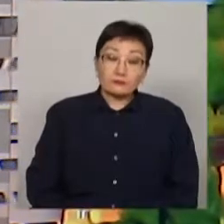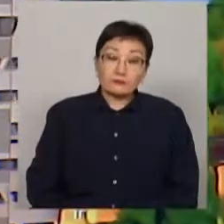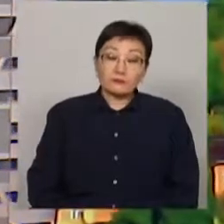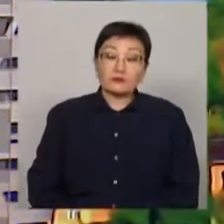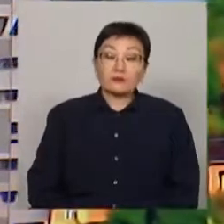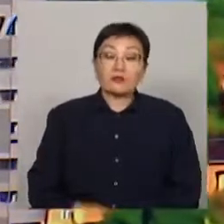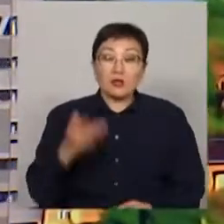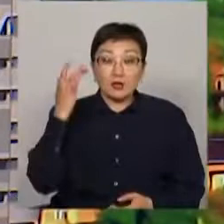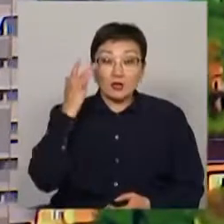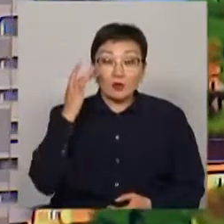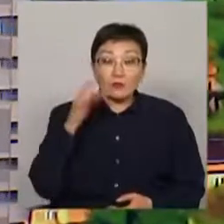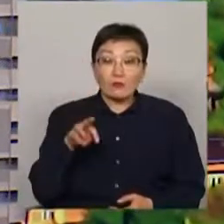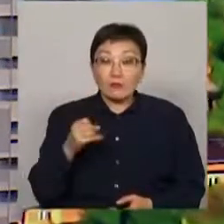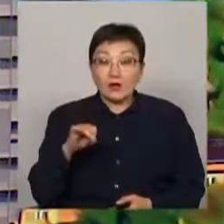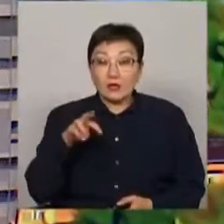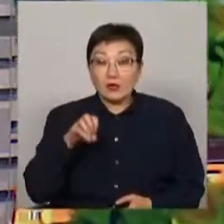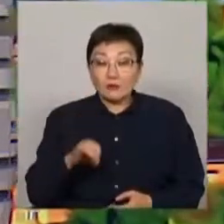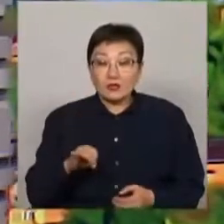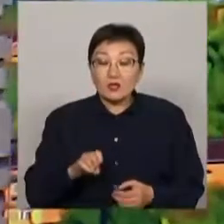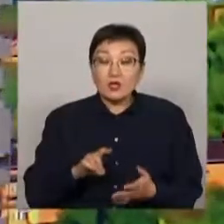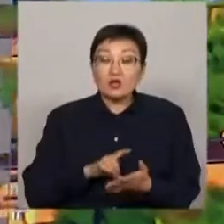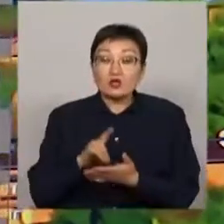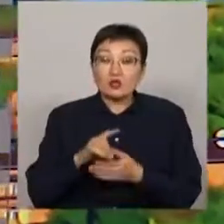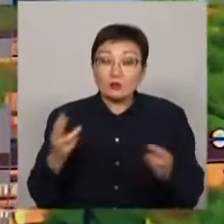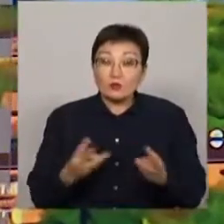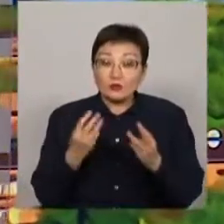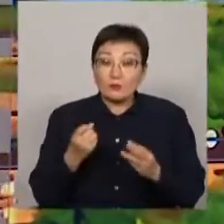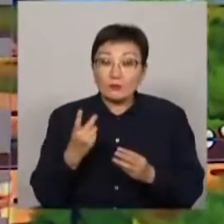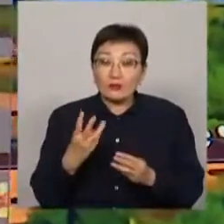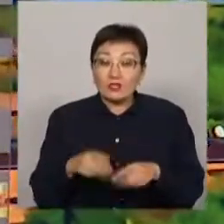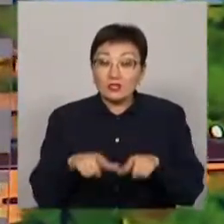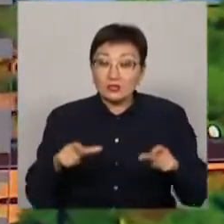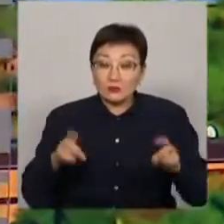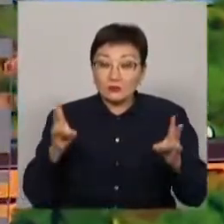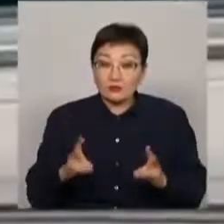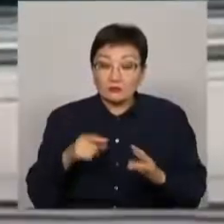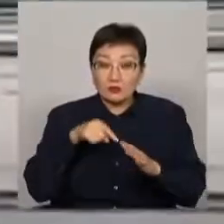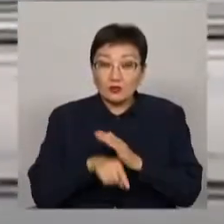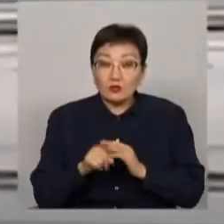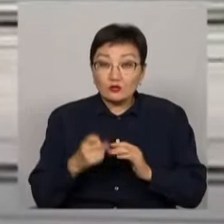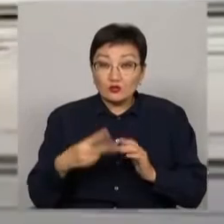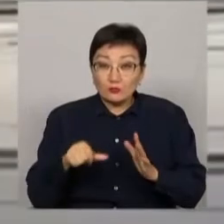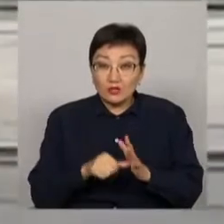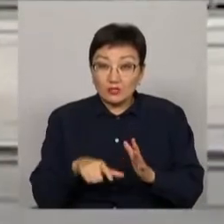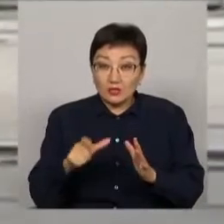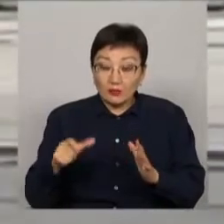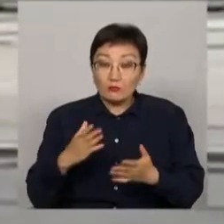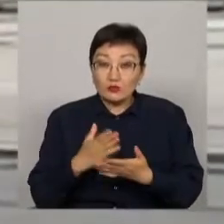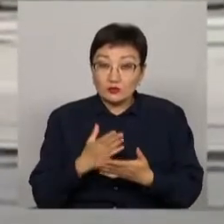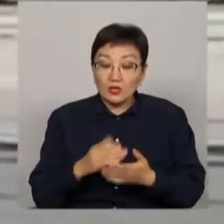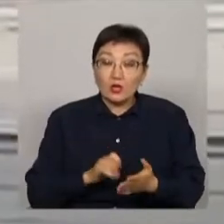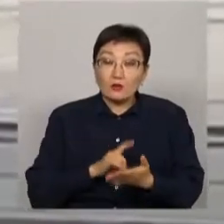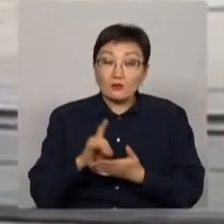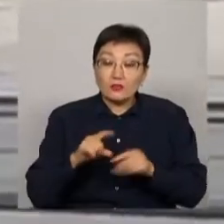Ал ақшының Майами халықаралық әуежайында ұшақ өртеніп, бірнеше жолаушы зардап шекті. Ұшақ бортында 126 адам болған.